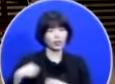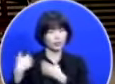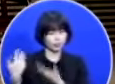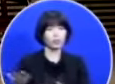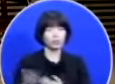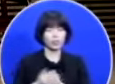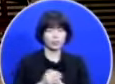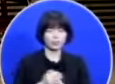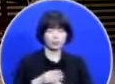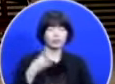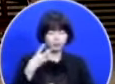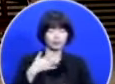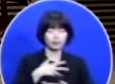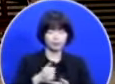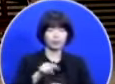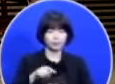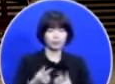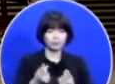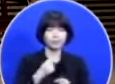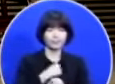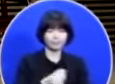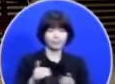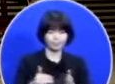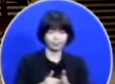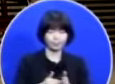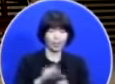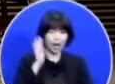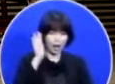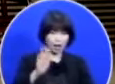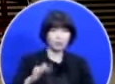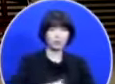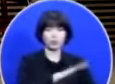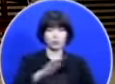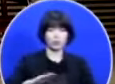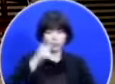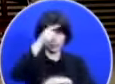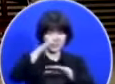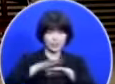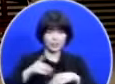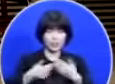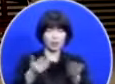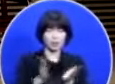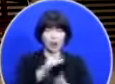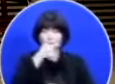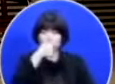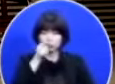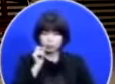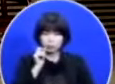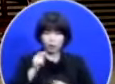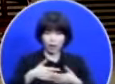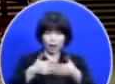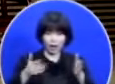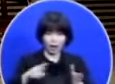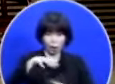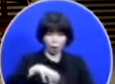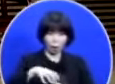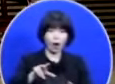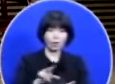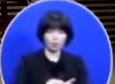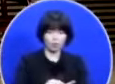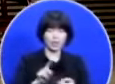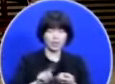그렇게 하겠습니다 제가 앞으로 우리 예배당 어 이 부족한 공간 문제에 대해서 걱정 안